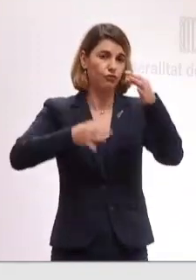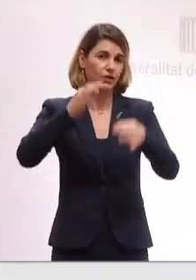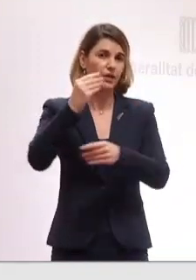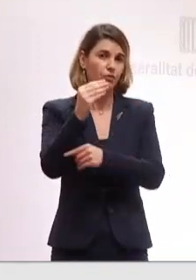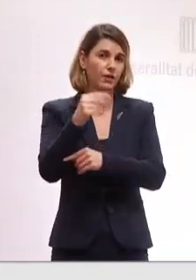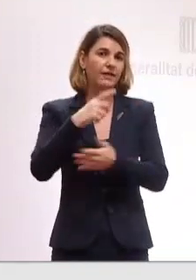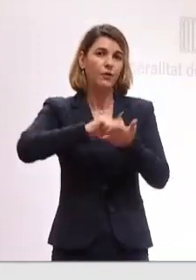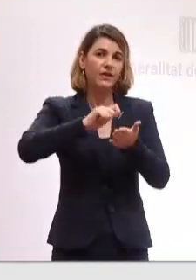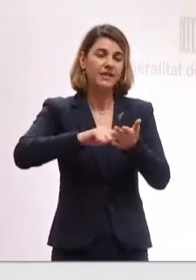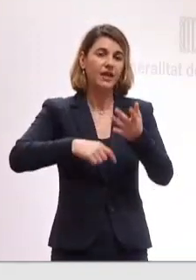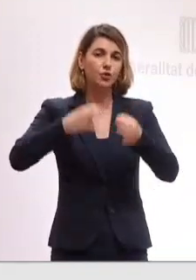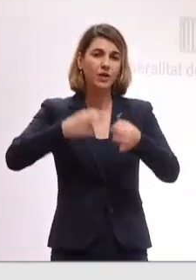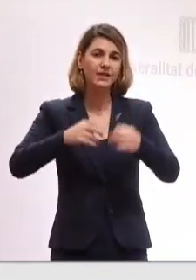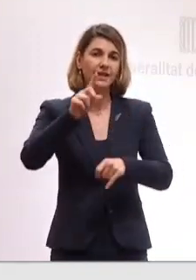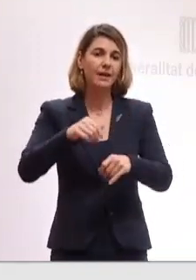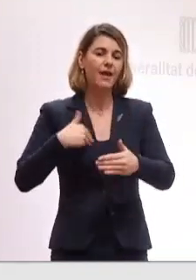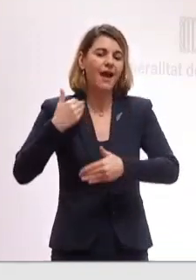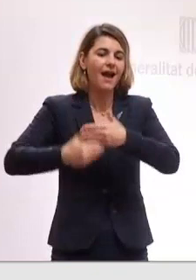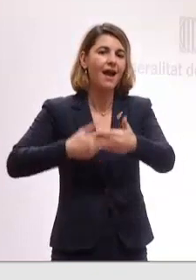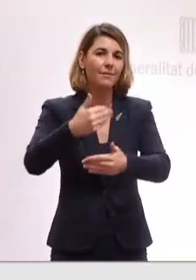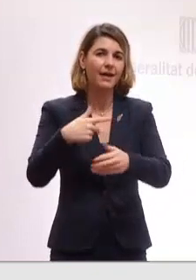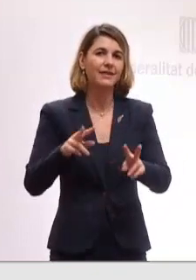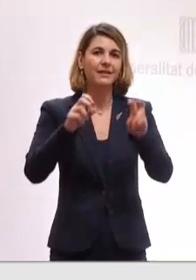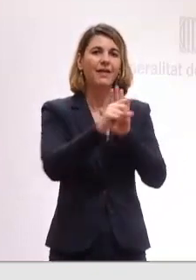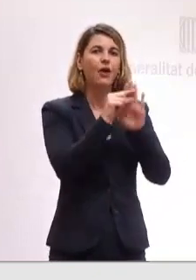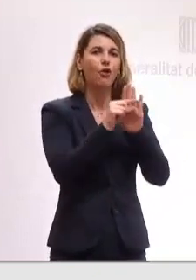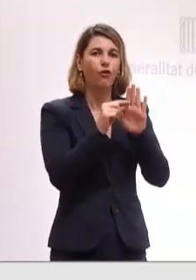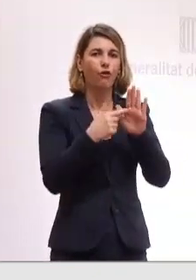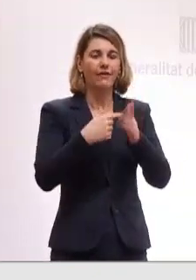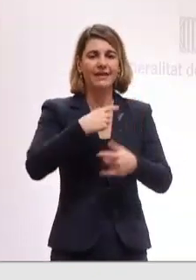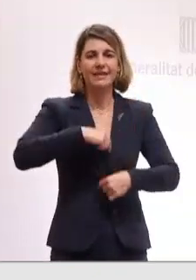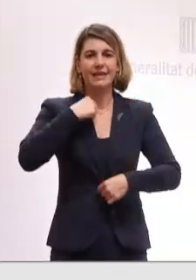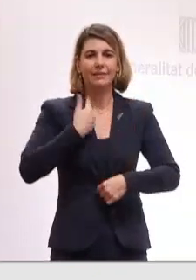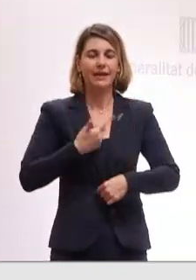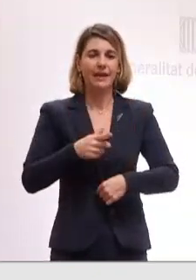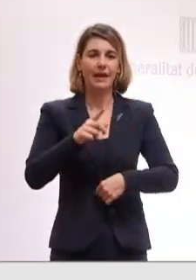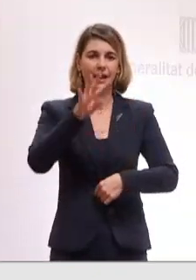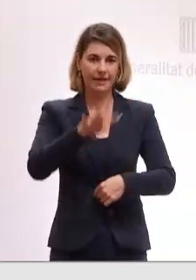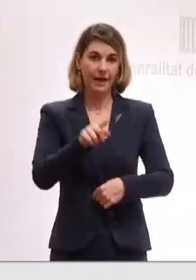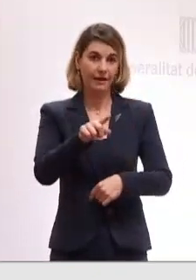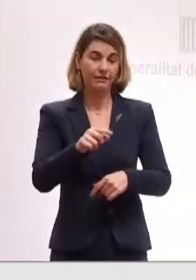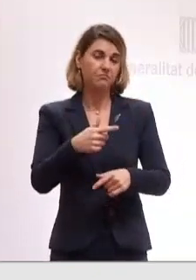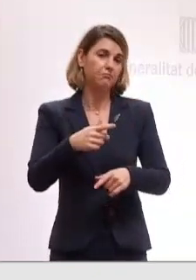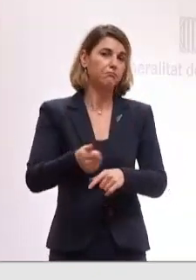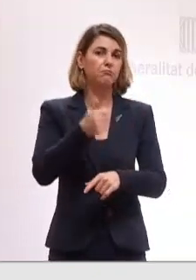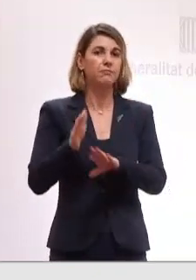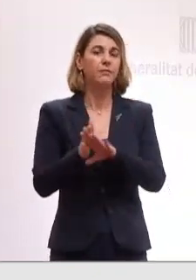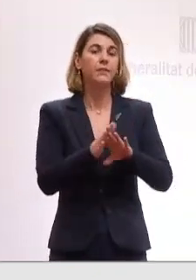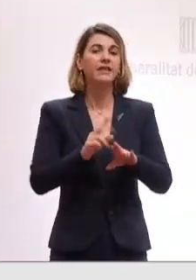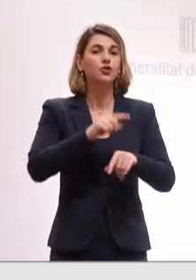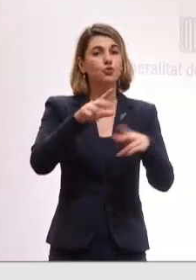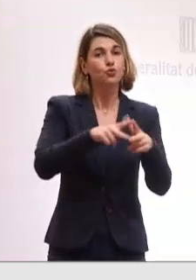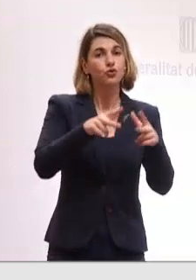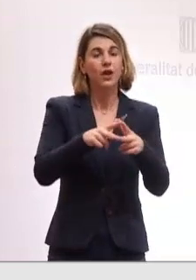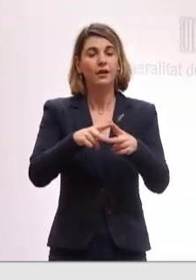l'oficina judicial i en l'avenç en la codificació del dret civil català. En una dimensió més social i política,